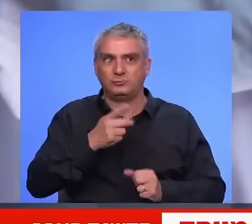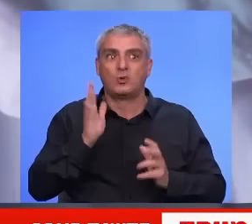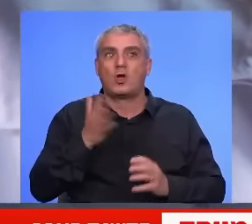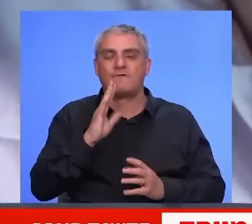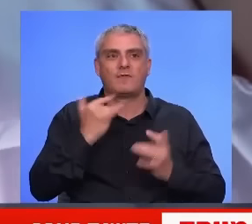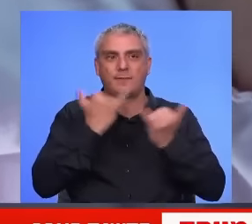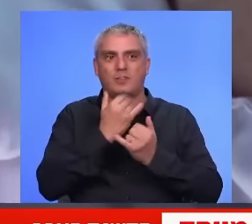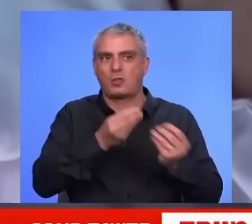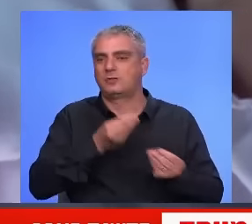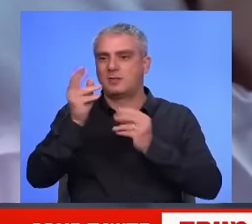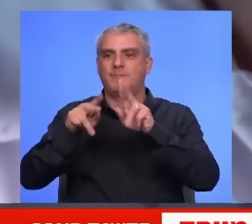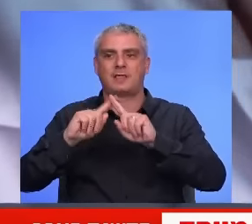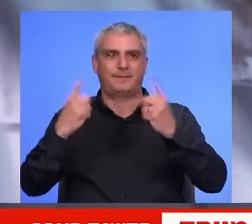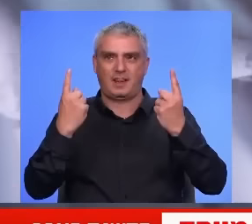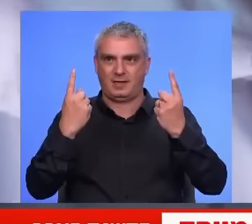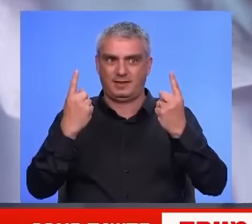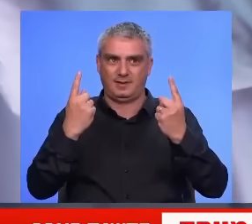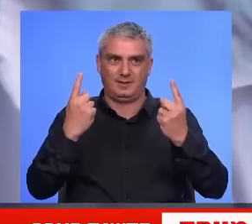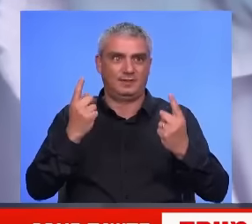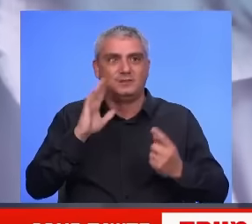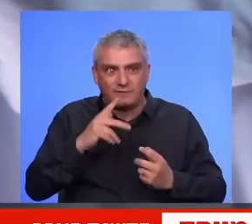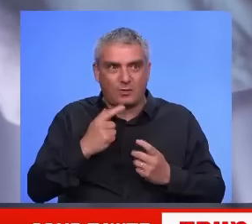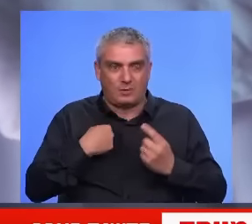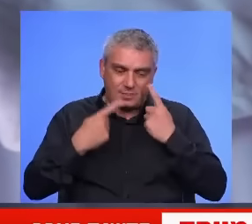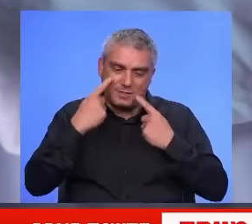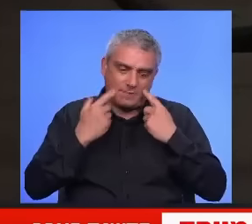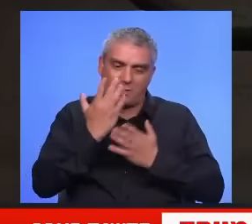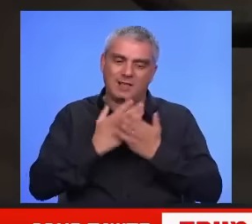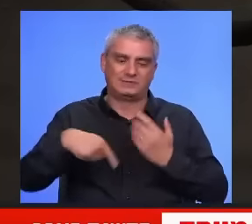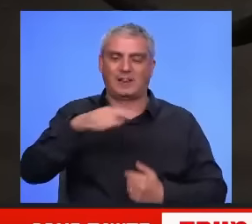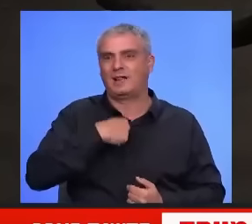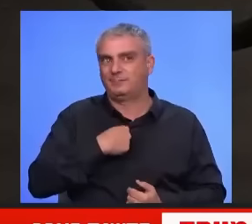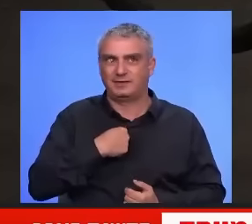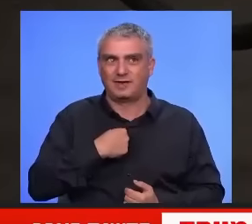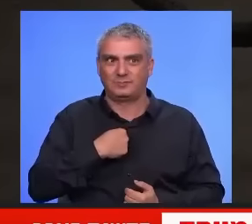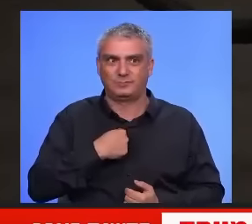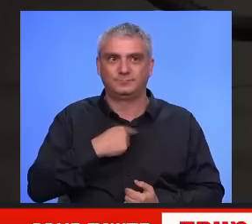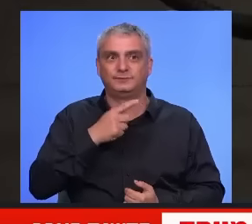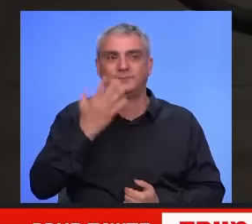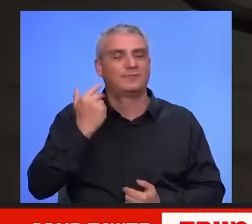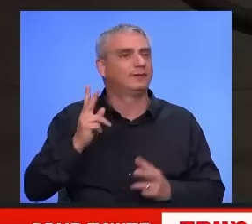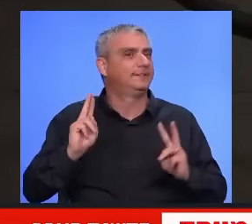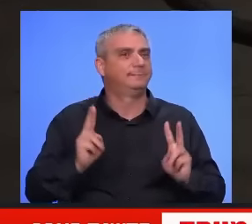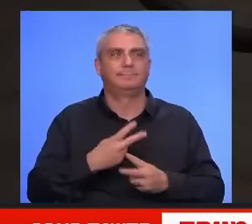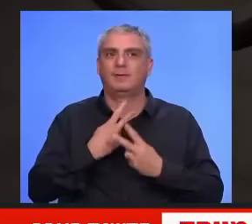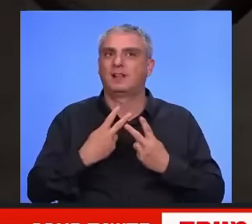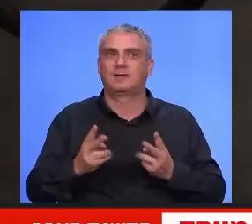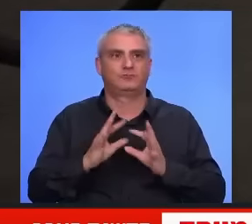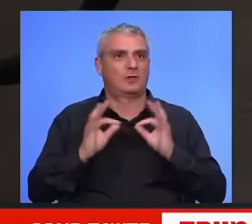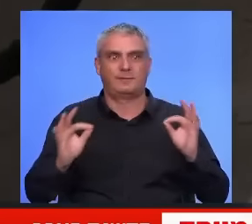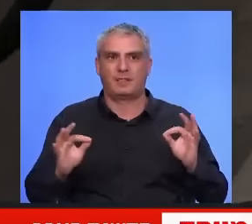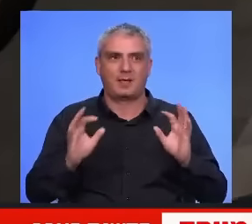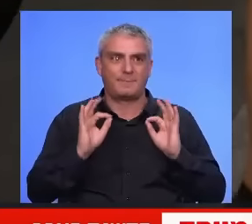בטעות מעבירים אותם למטפל אחר. זה אפילו גורר דמעות אצל חלקנו. זה היה בלתי אפשרי, בהתחלה,